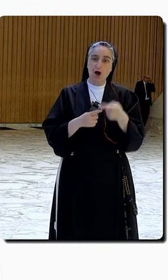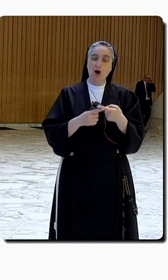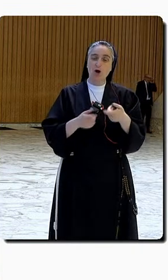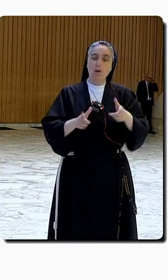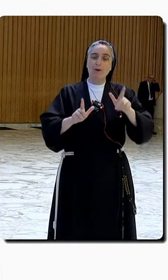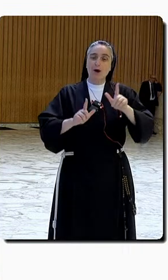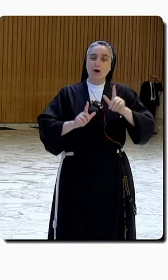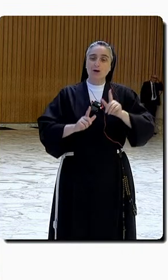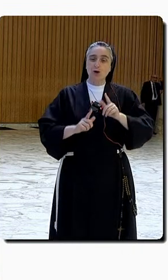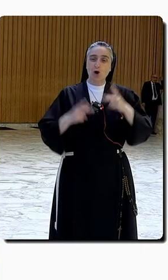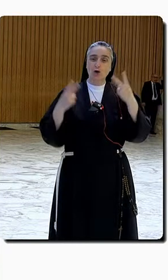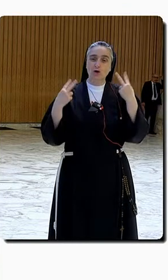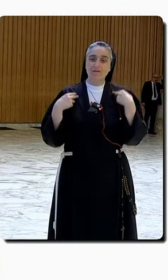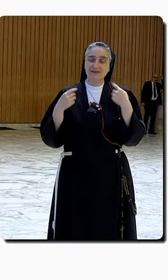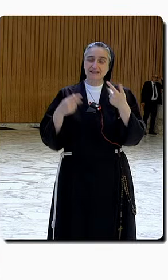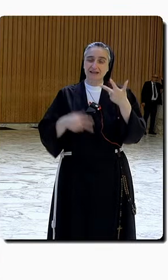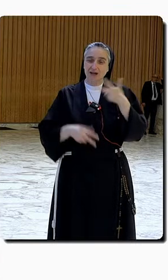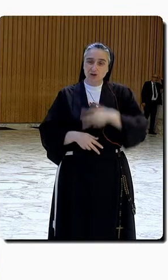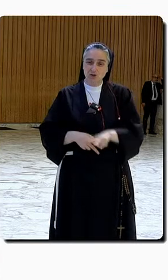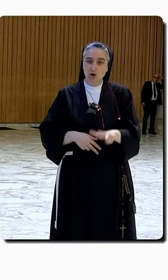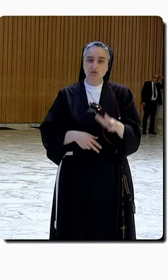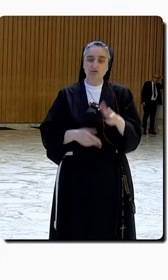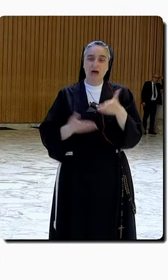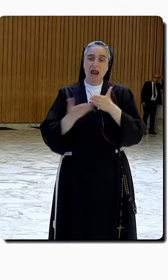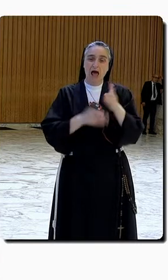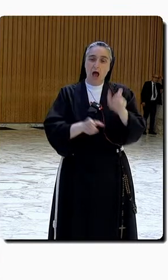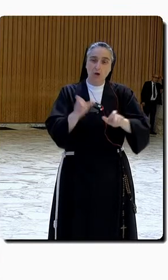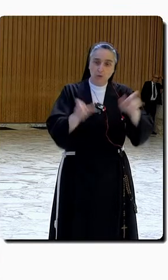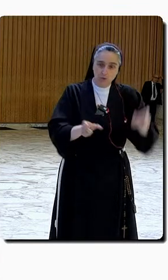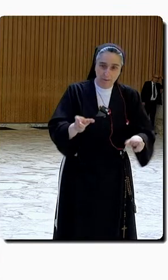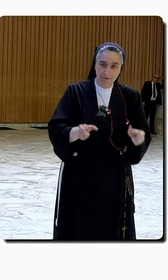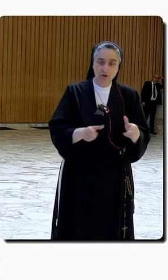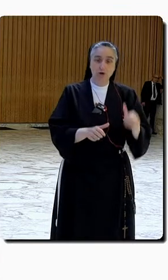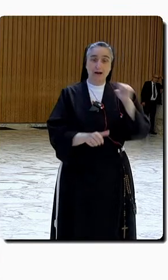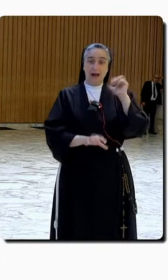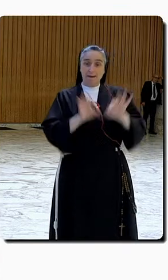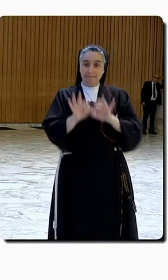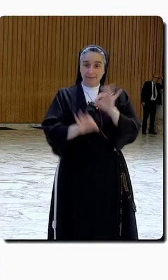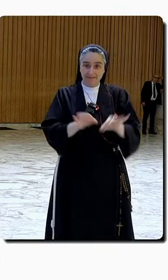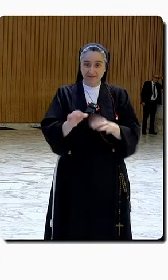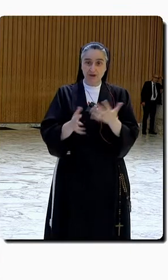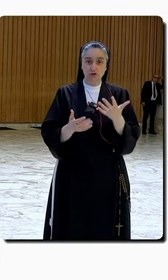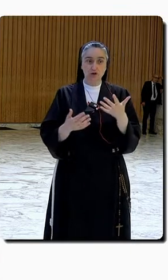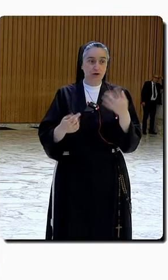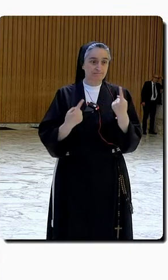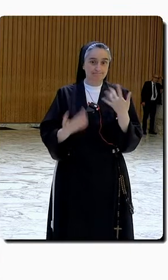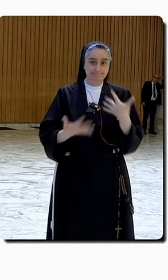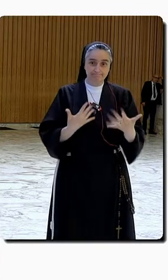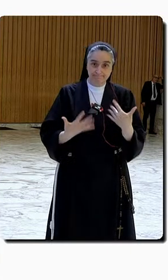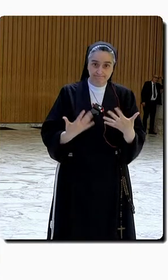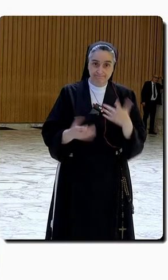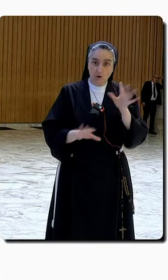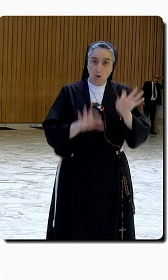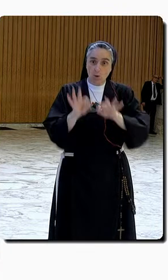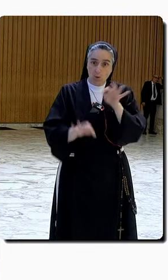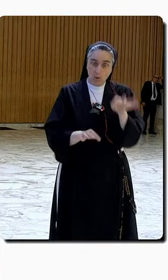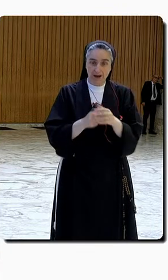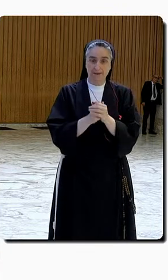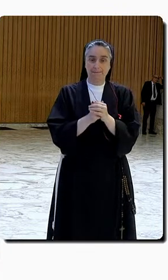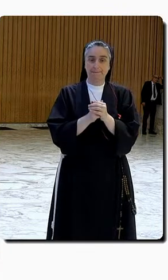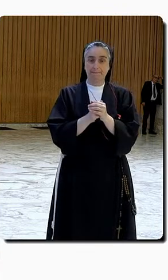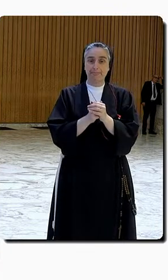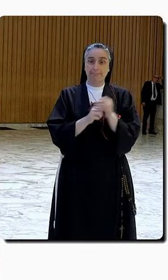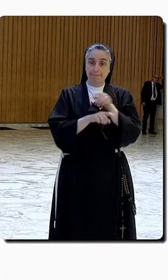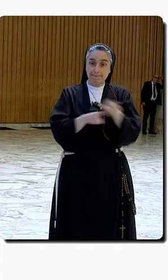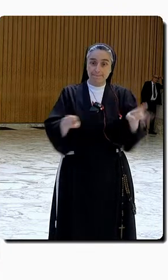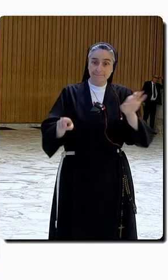le politiche sociali, di aiuto alla persona nella prevenzione, nell'emergenza e nella cura.